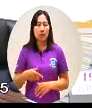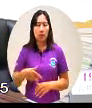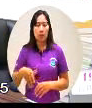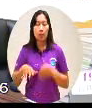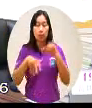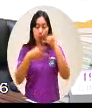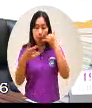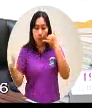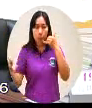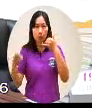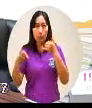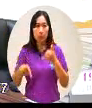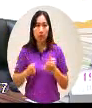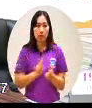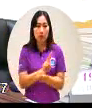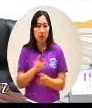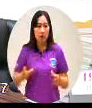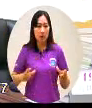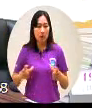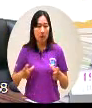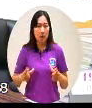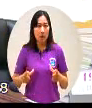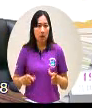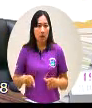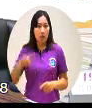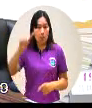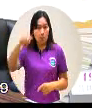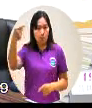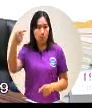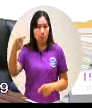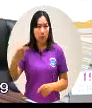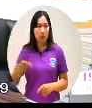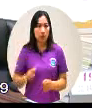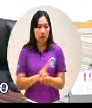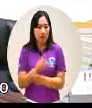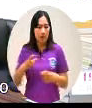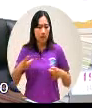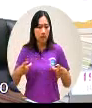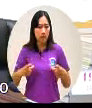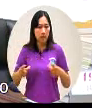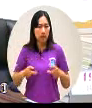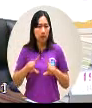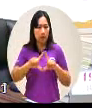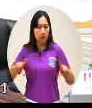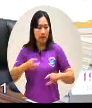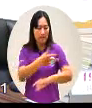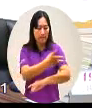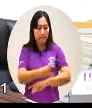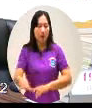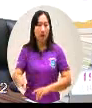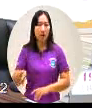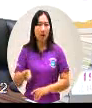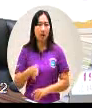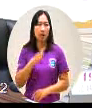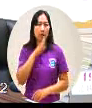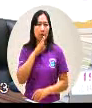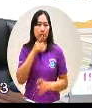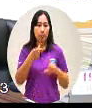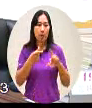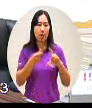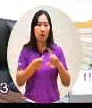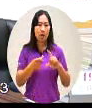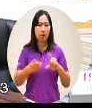是临门一条上大条的，诶，这个林园大排的内侧的住宅区的区域排水，哦，区域排水吼，